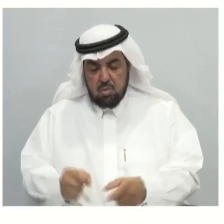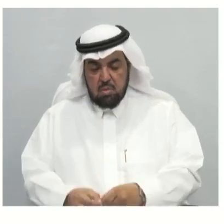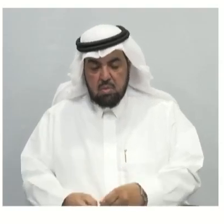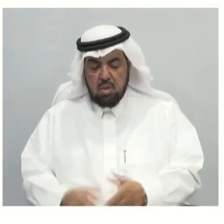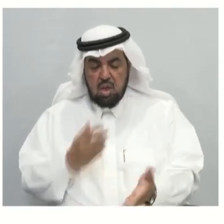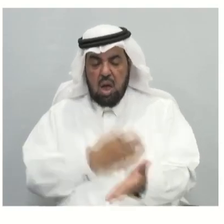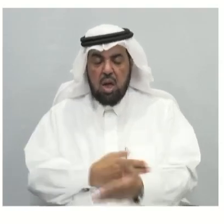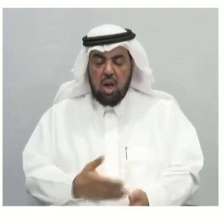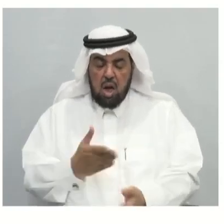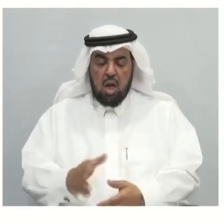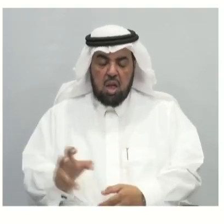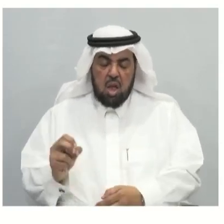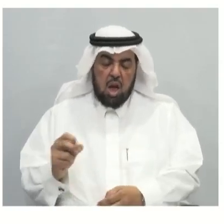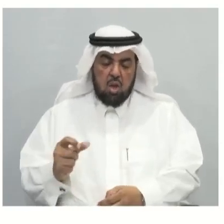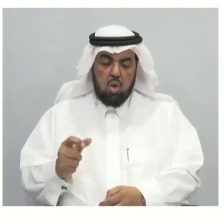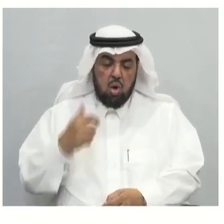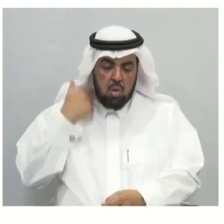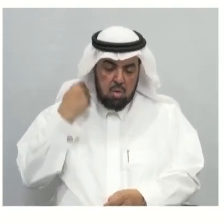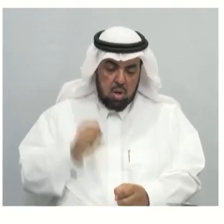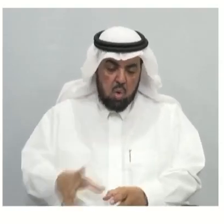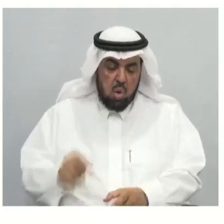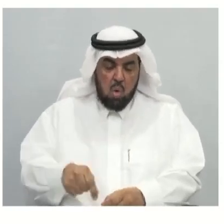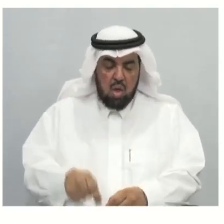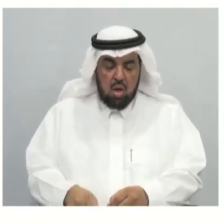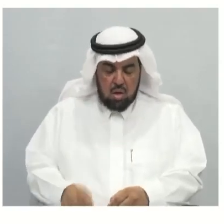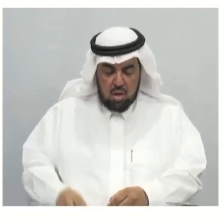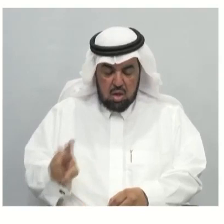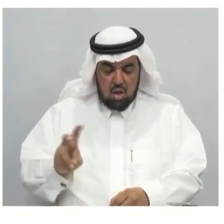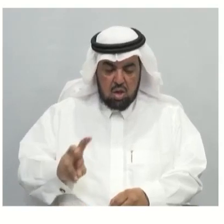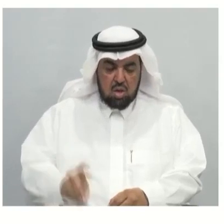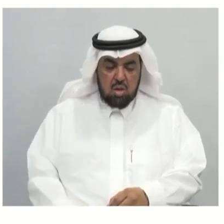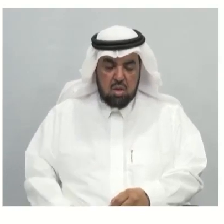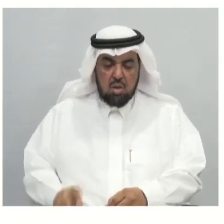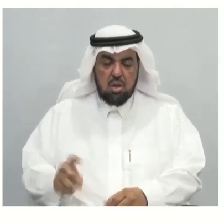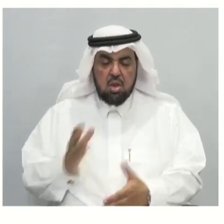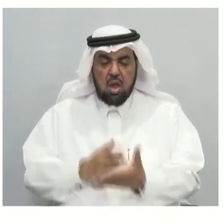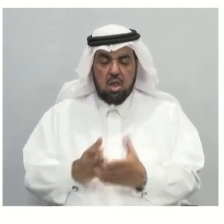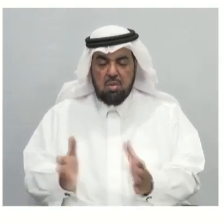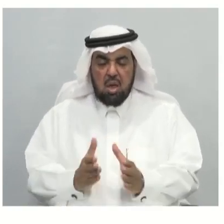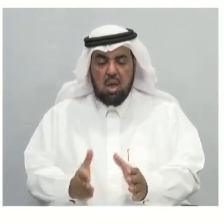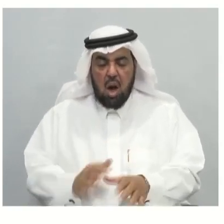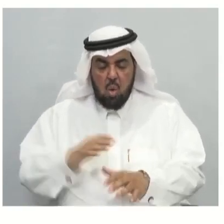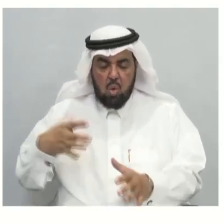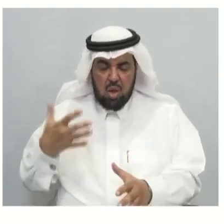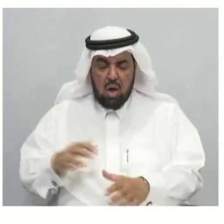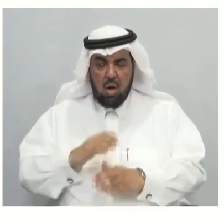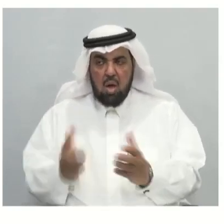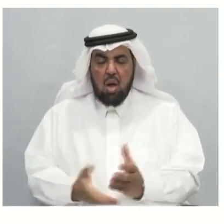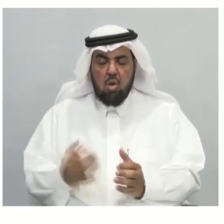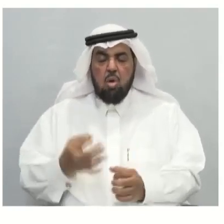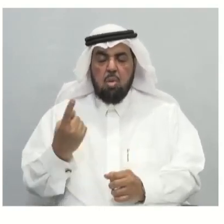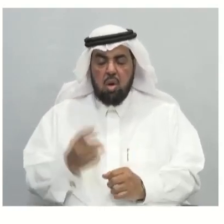تقارير التقدم وقلنا انها لتوضيح الوضع الحالي سواء لقسم صغير او اداره او مهمه